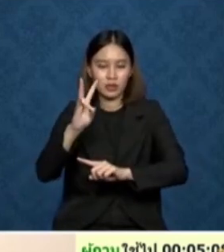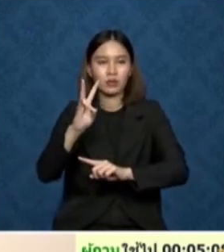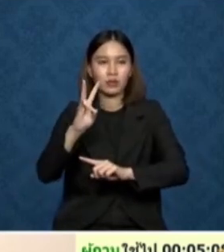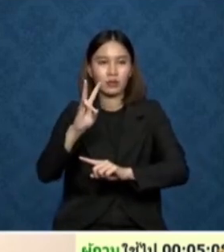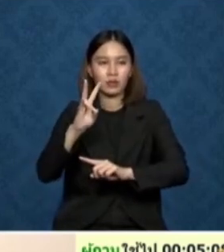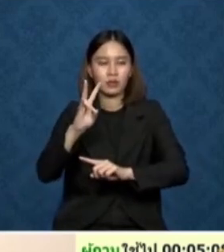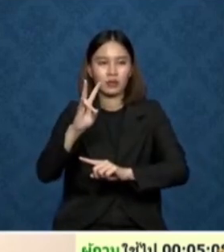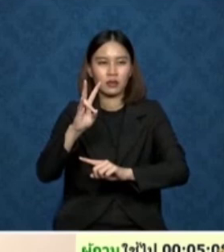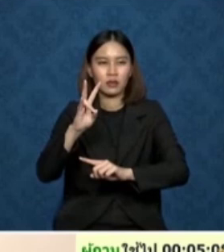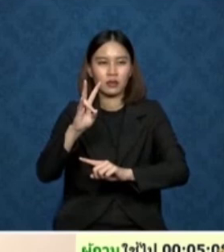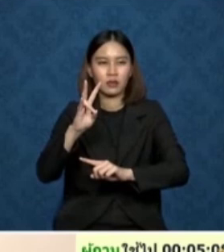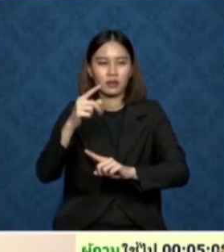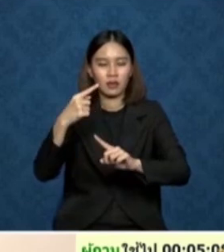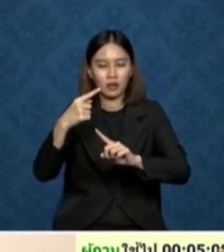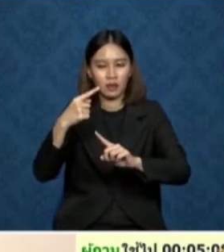นะครับ